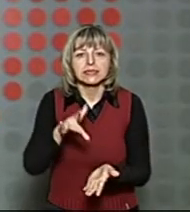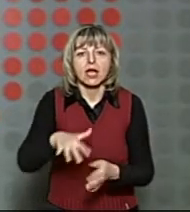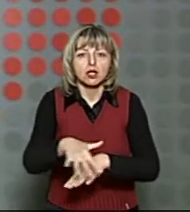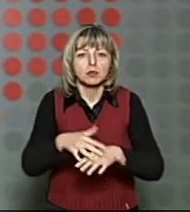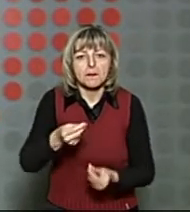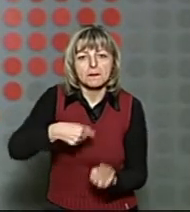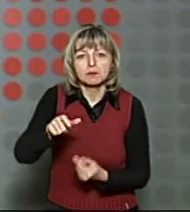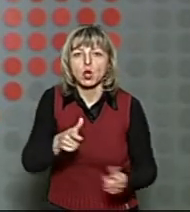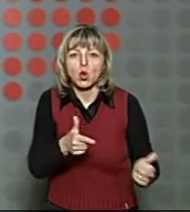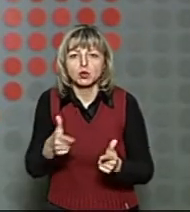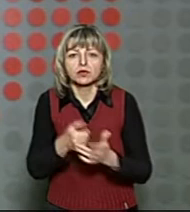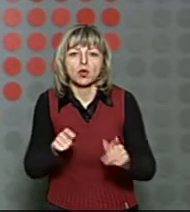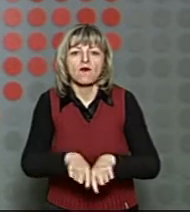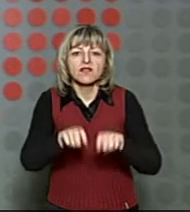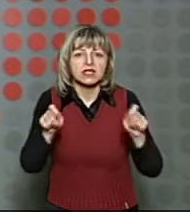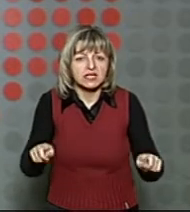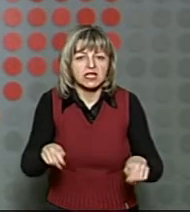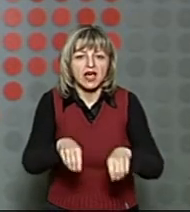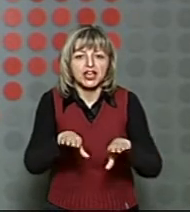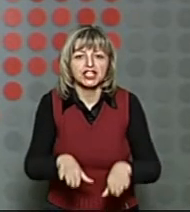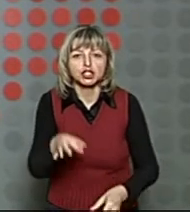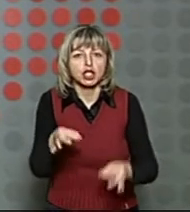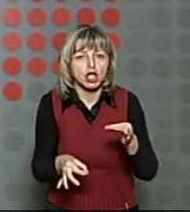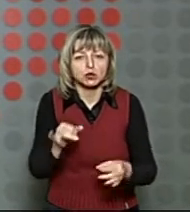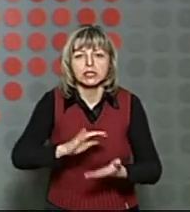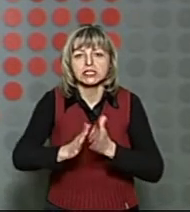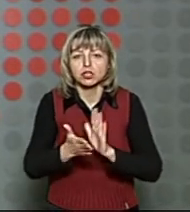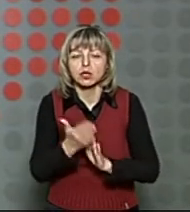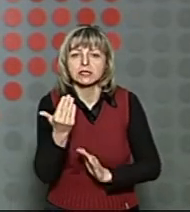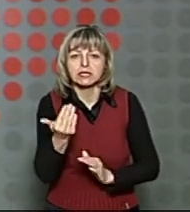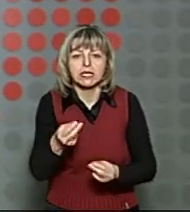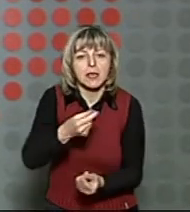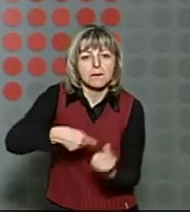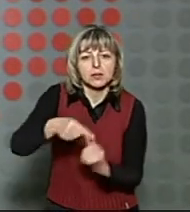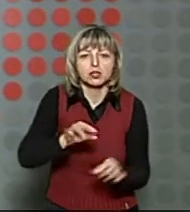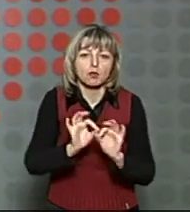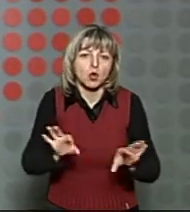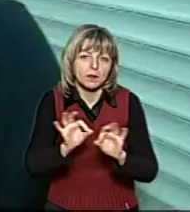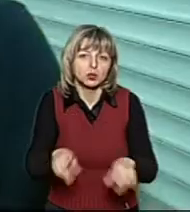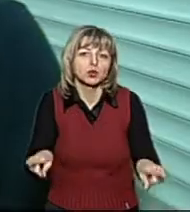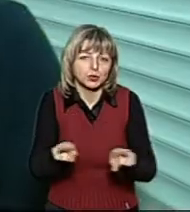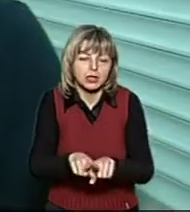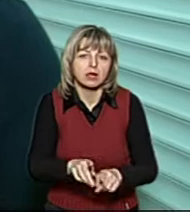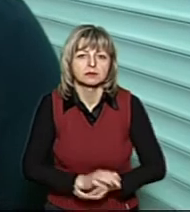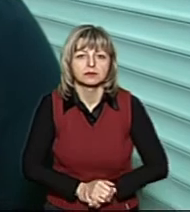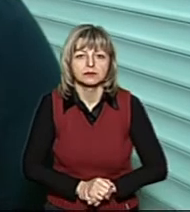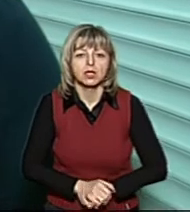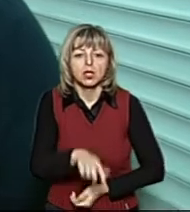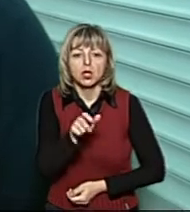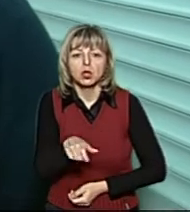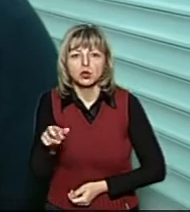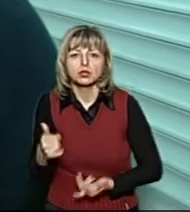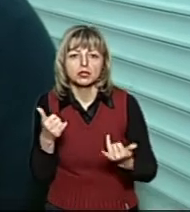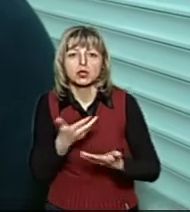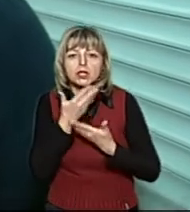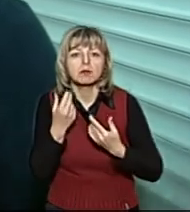ринку підприємці готувалися до відкриття. Рішення суду та ситуацію з їхнім бізнесом коментують так. Люди сьогодні не